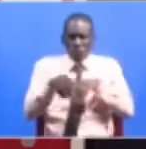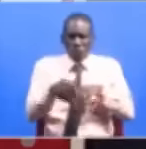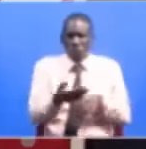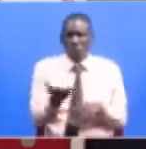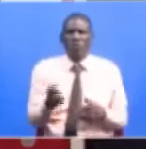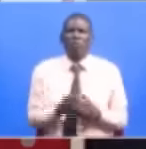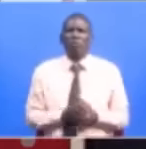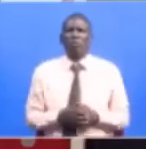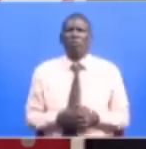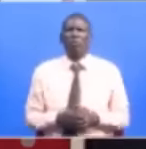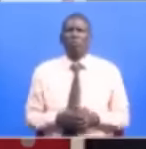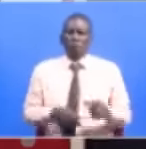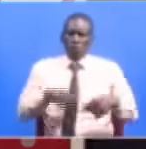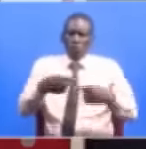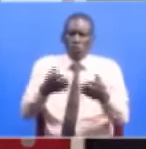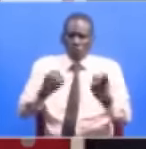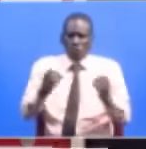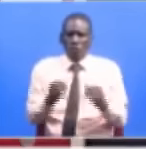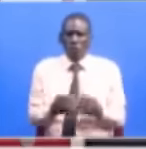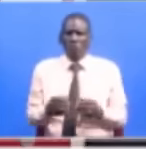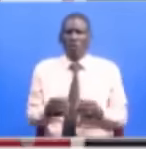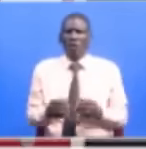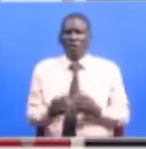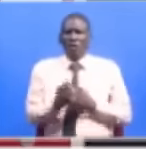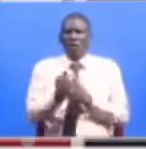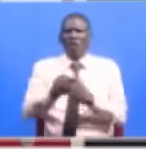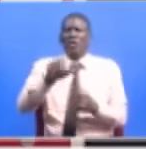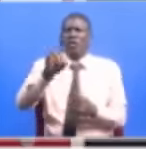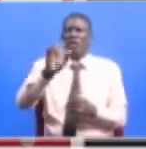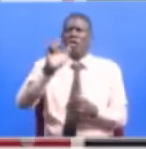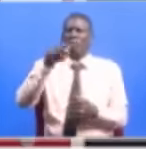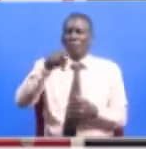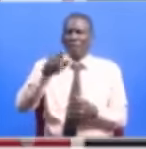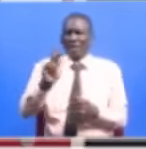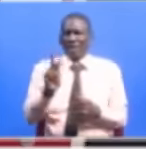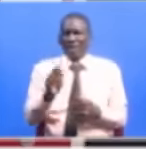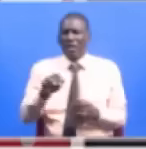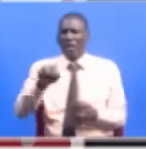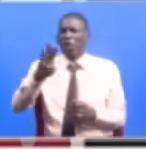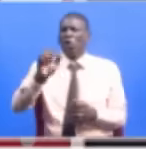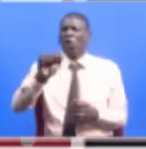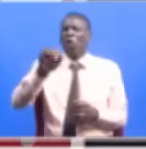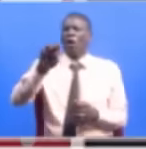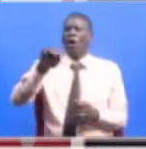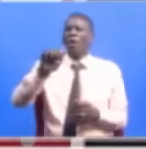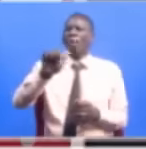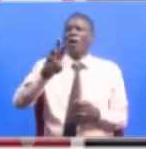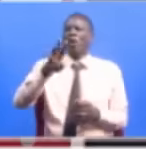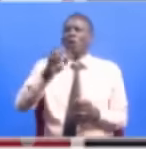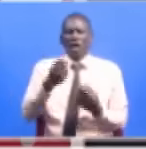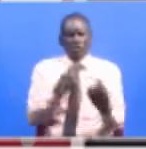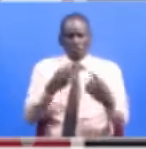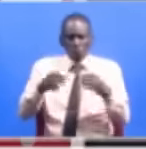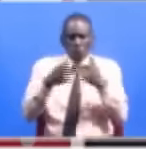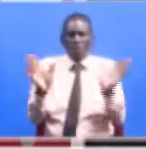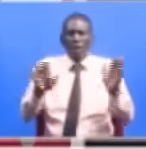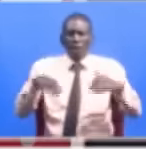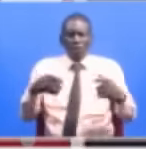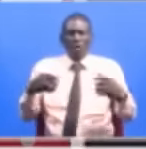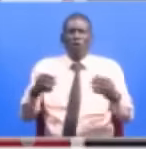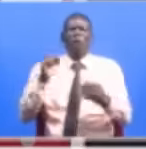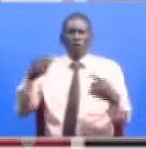mtazamaji. Na tukisonga mbele, kiongozi wa chama cha DAP-K Eugene Wamalwa amepasua mbarika kuhusu kini hasa cha tofauti za kisiasa